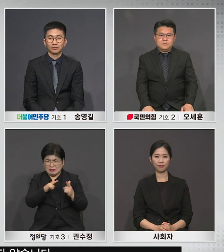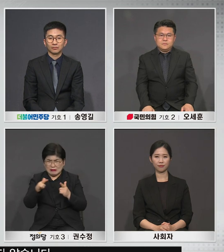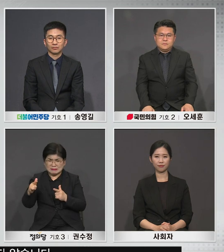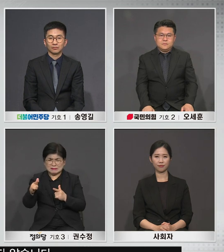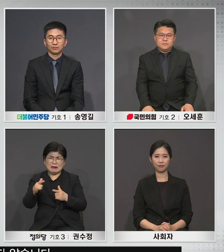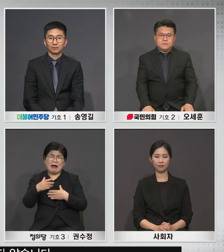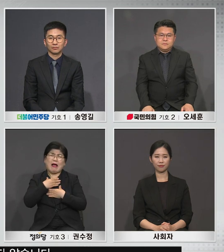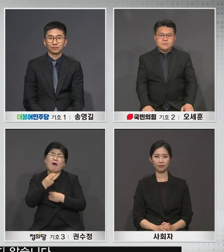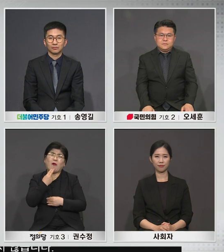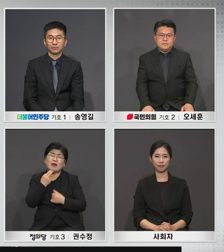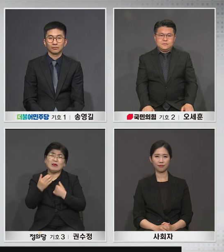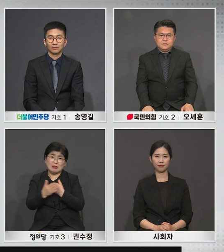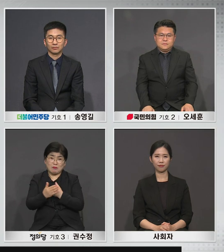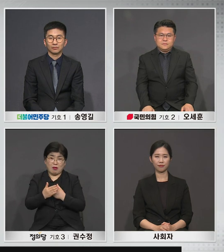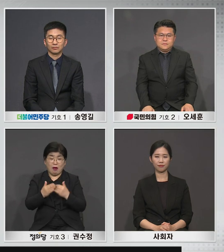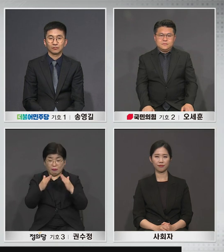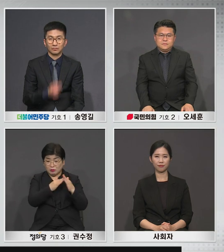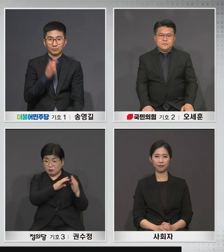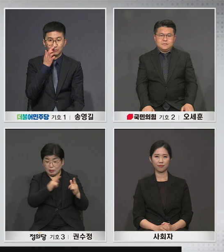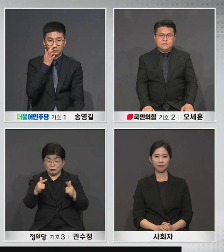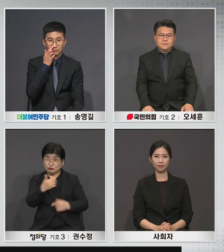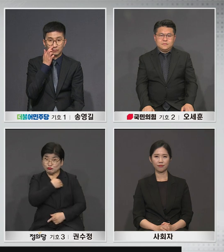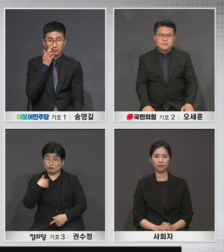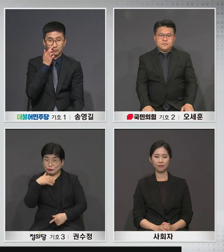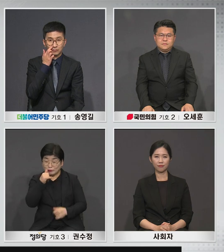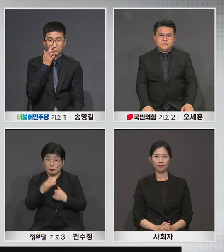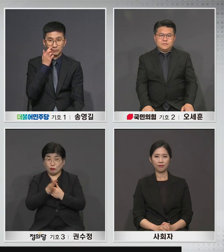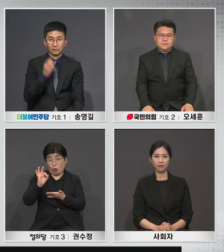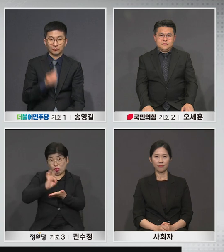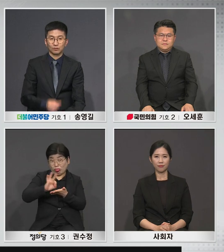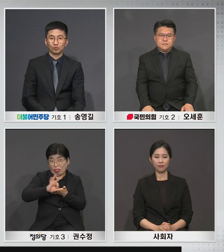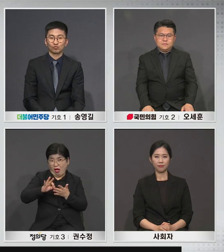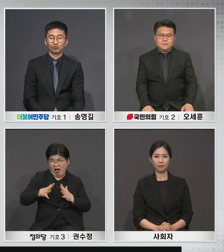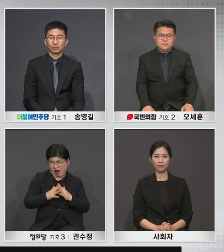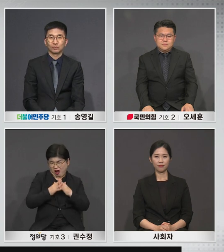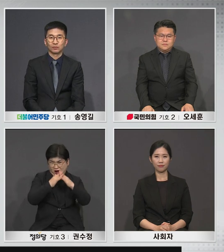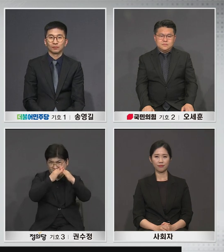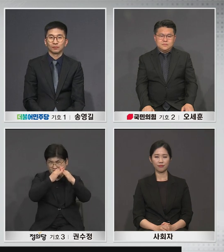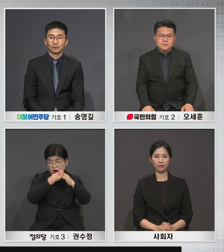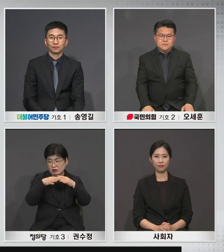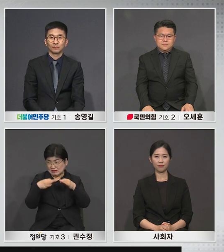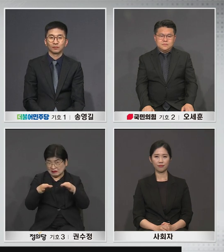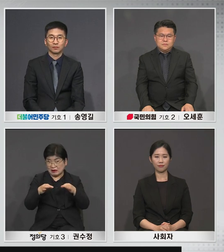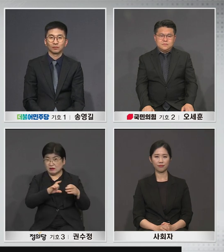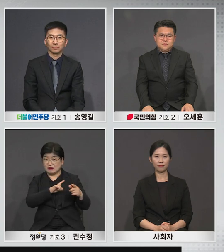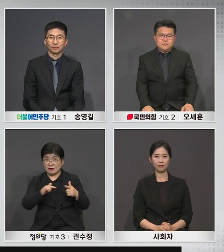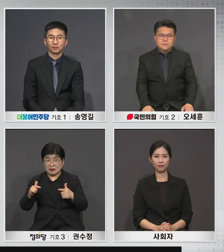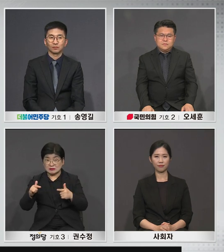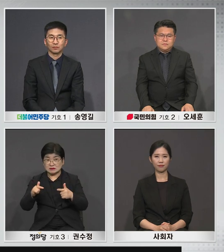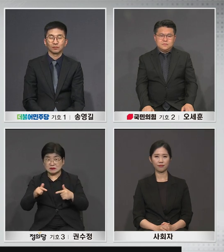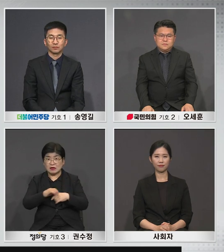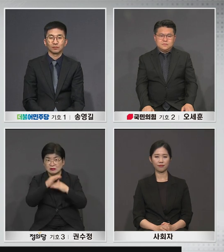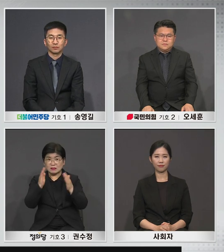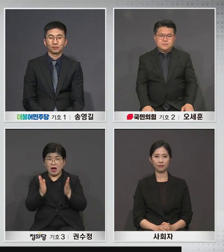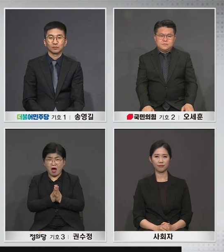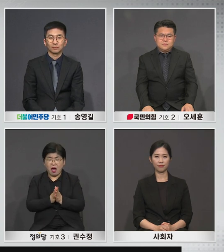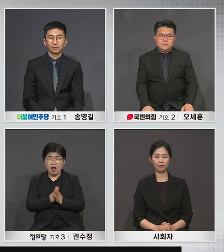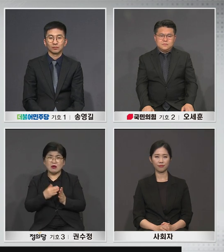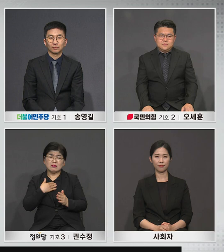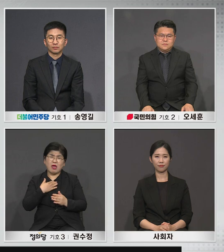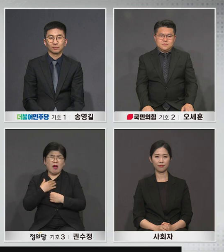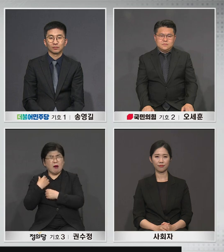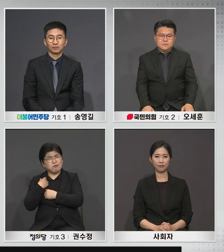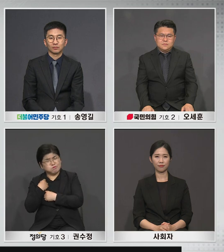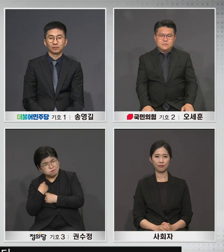안정될 수 있다면 꼭 굳이 이 많은 돈을 들여서 집과 은행에 그리고 내 등 뒤에다가 집을 얹고 사는 삶을